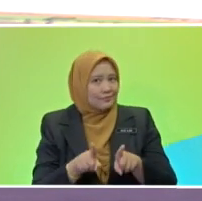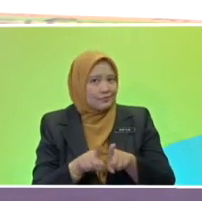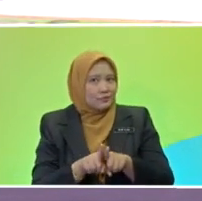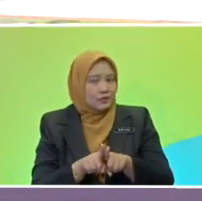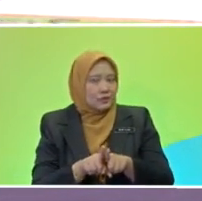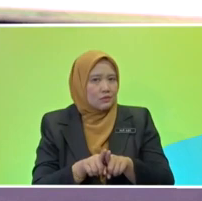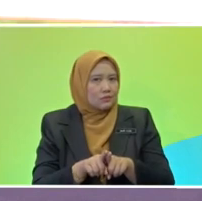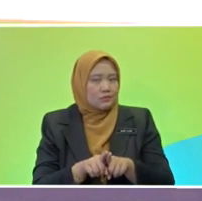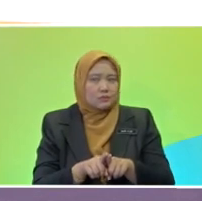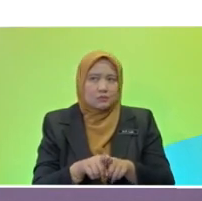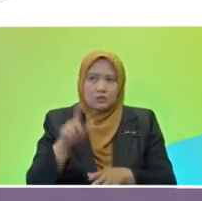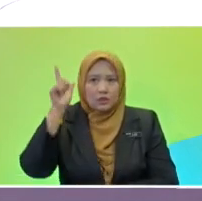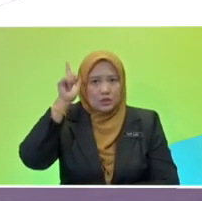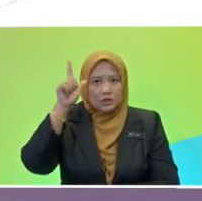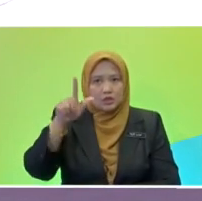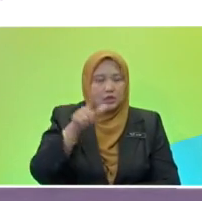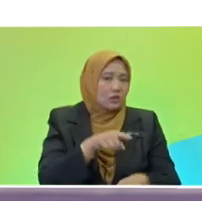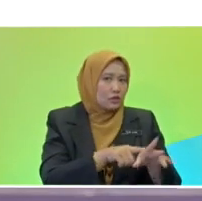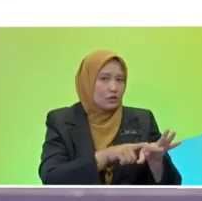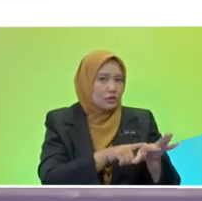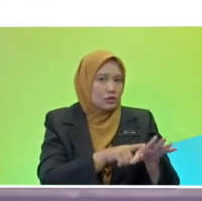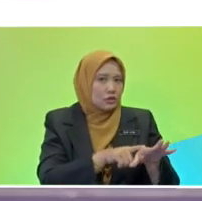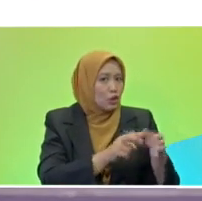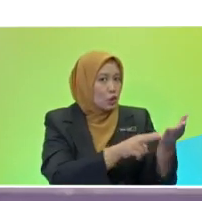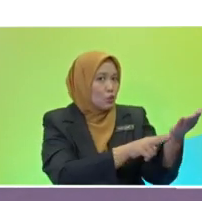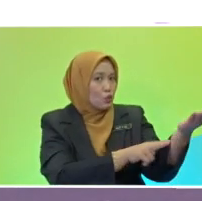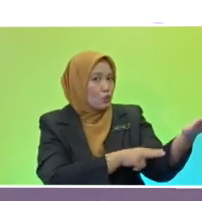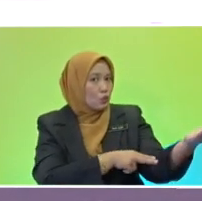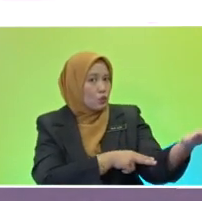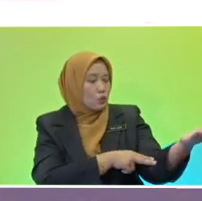daun dia adakah dia berurat